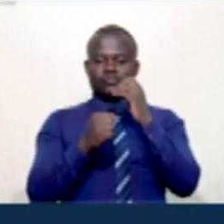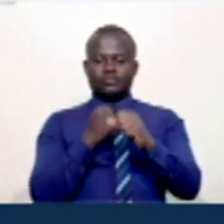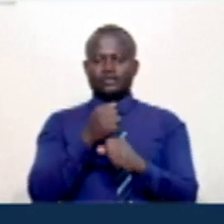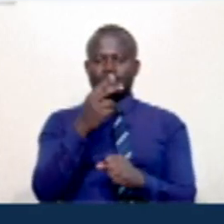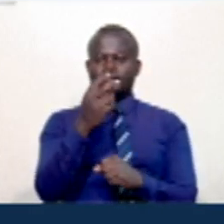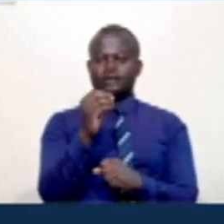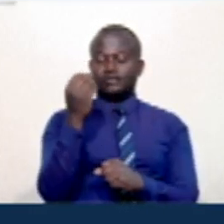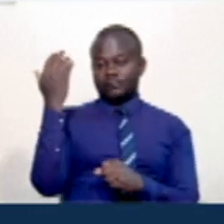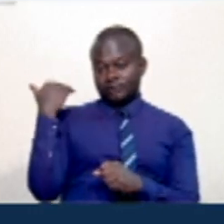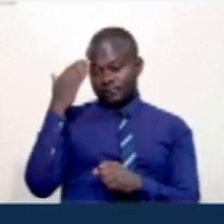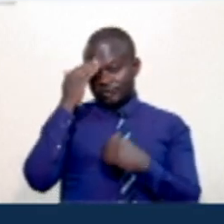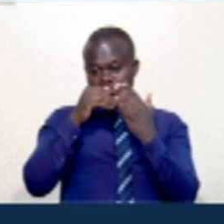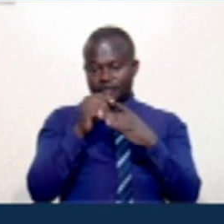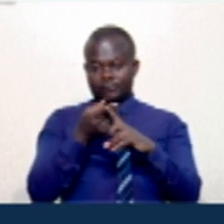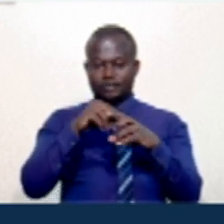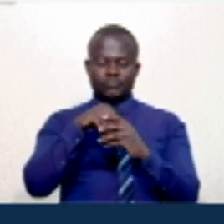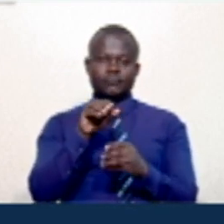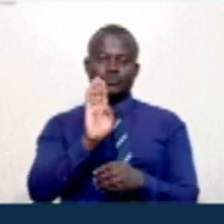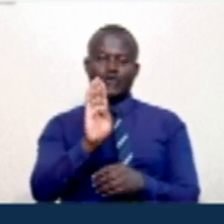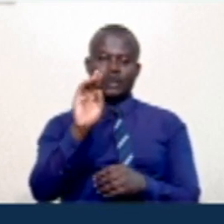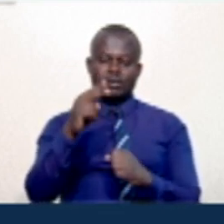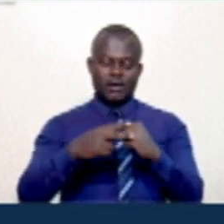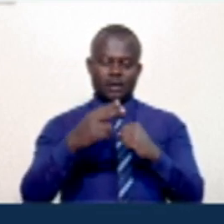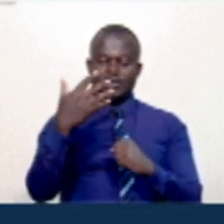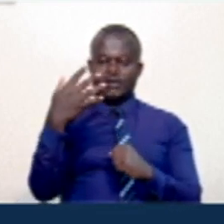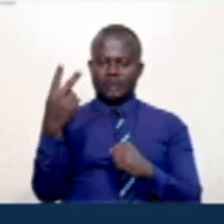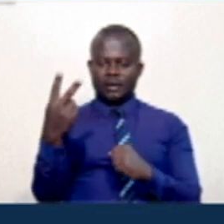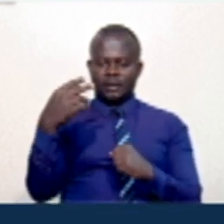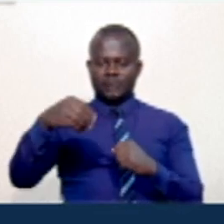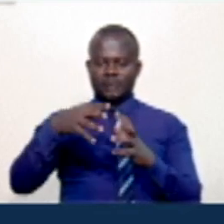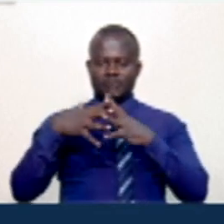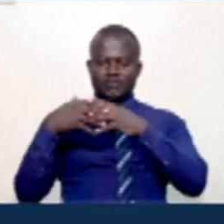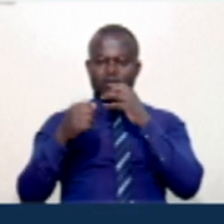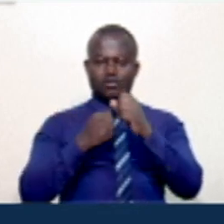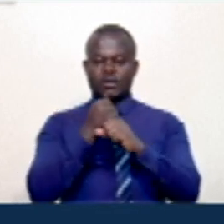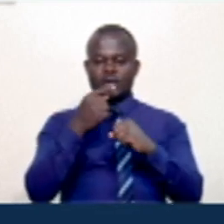20 ishize kuko wavuye kuri miliyoni 752 z'amadolari ya Amerika mu